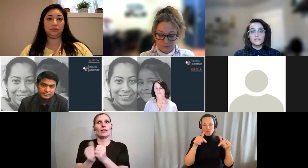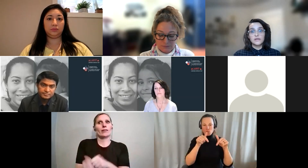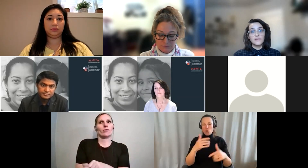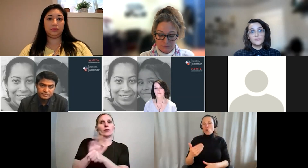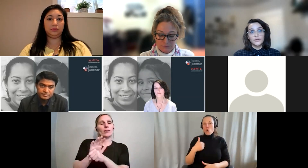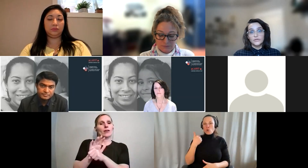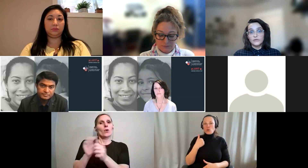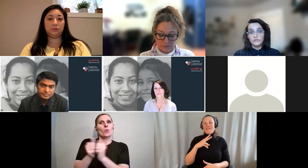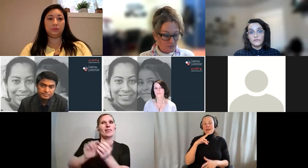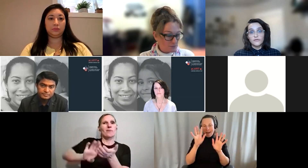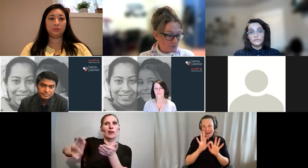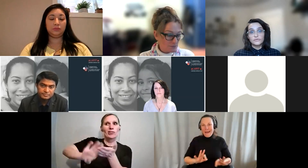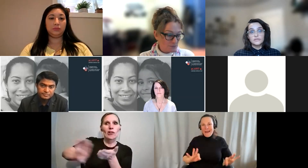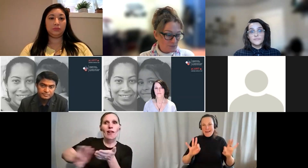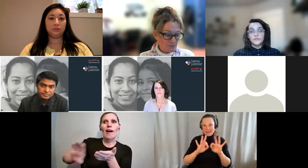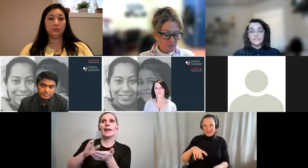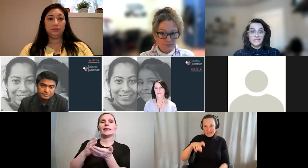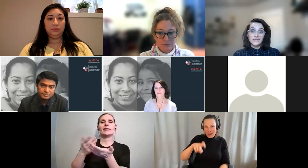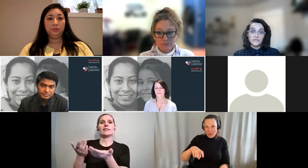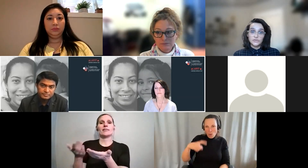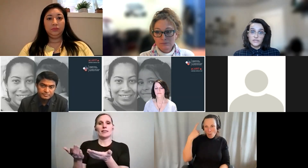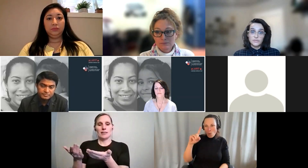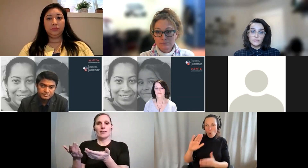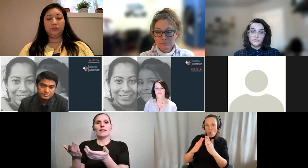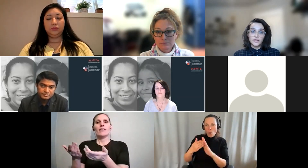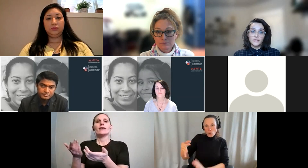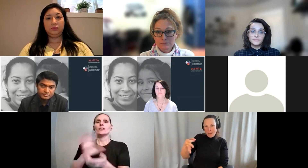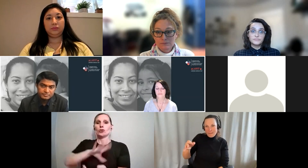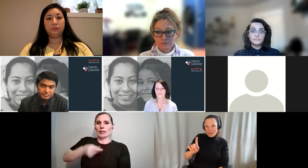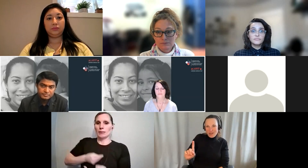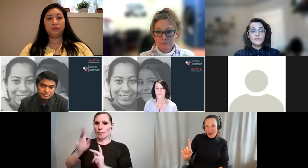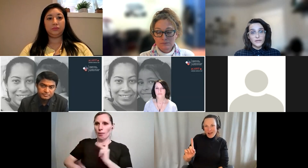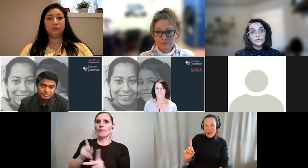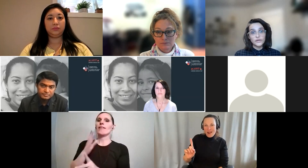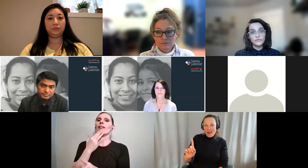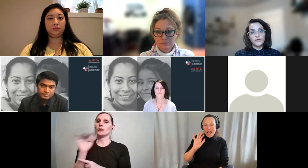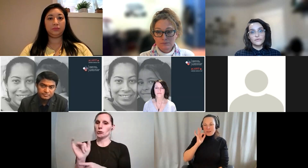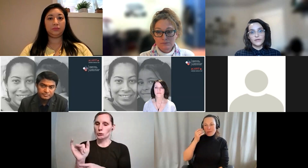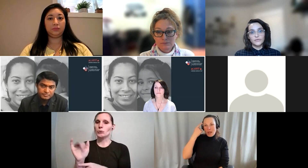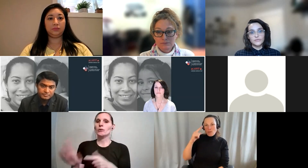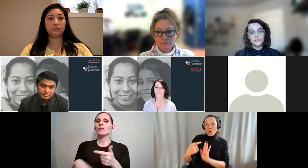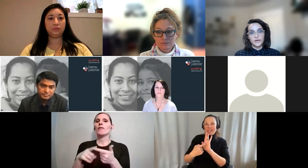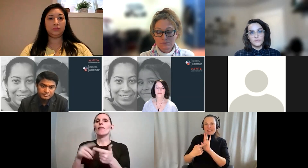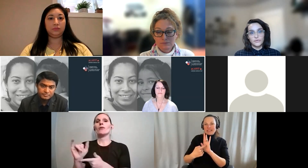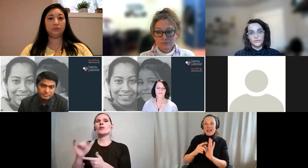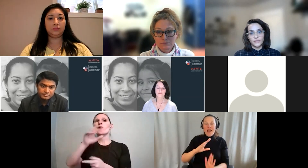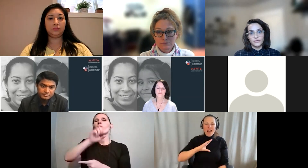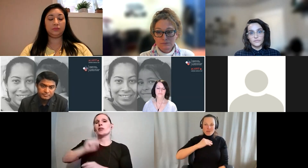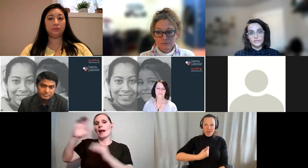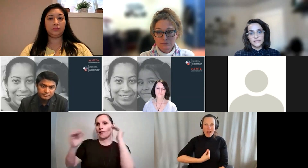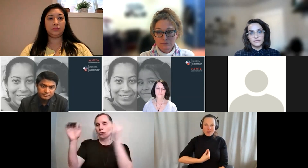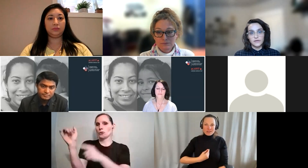indispensable pour les communautés marginalisées, particulièrement les gens trans de couleur et